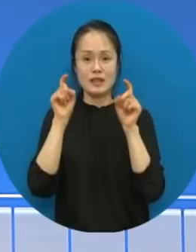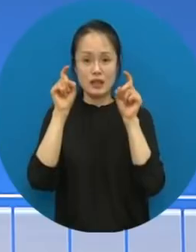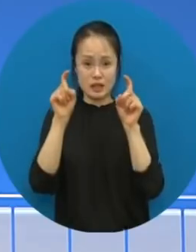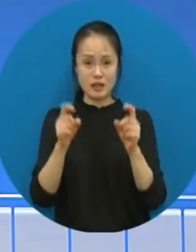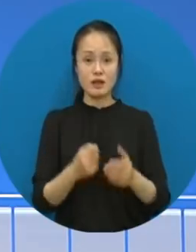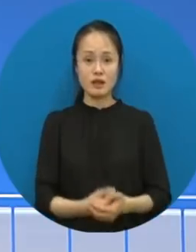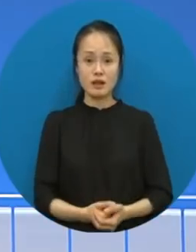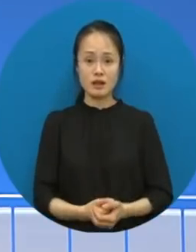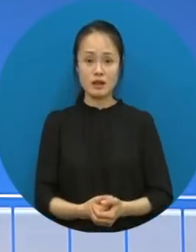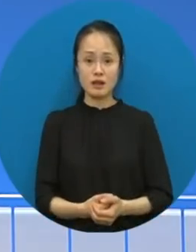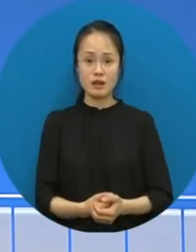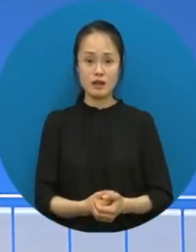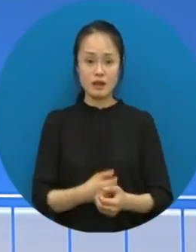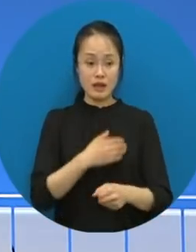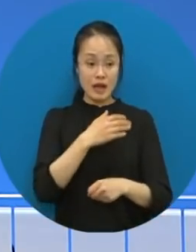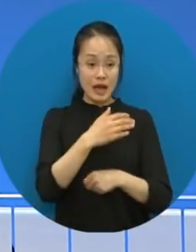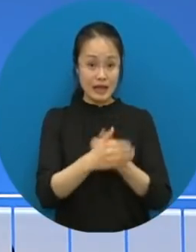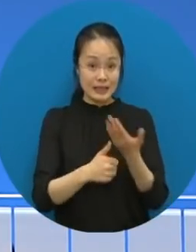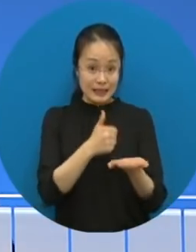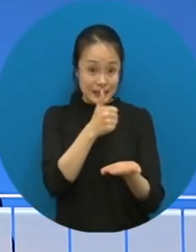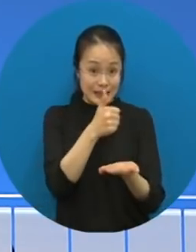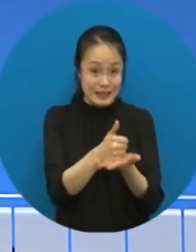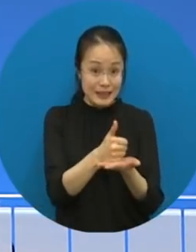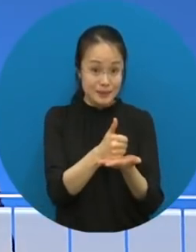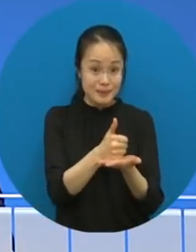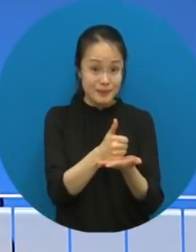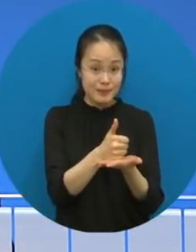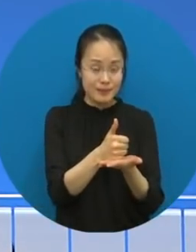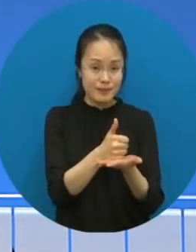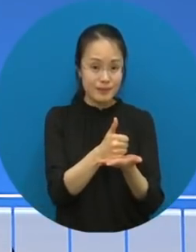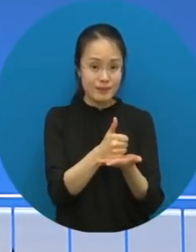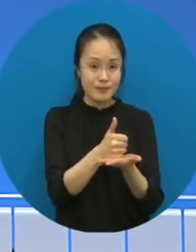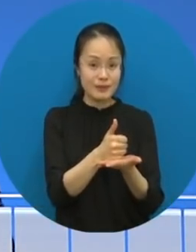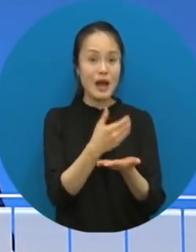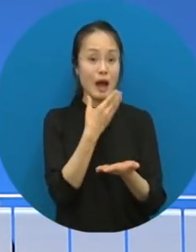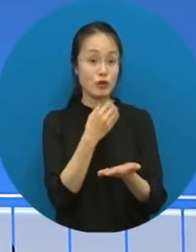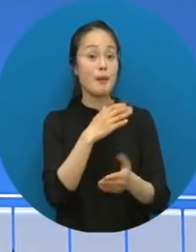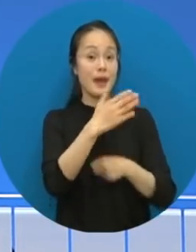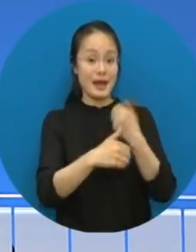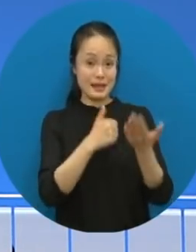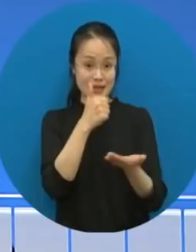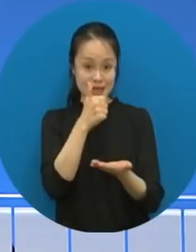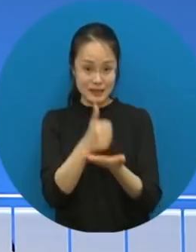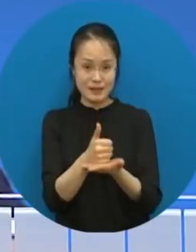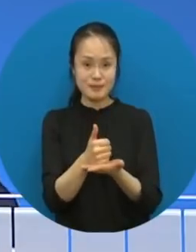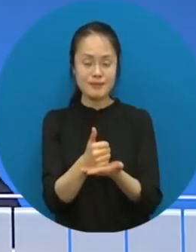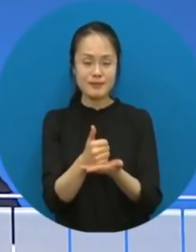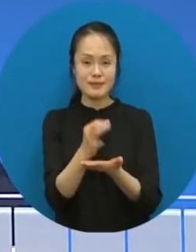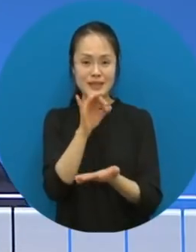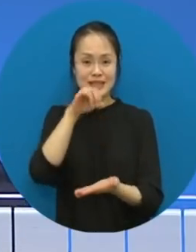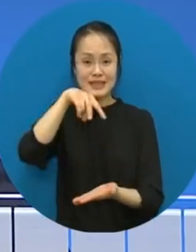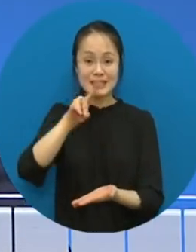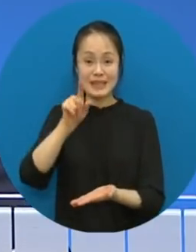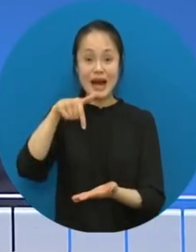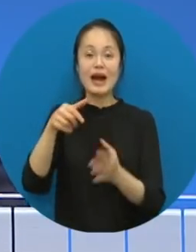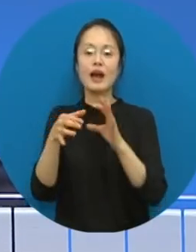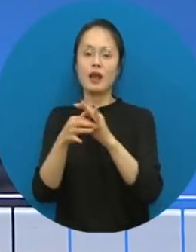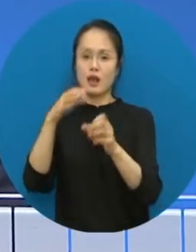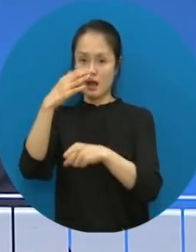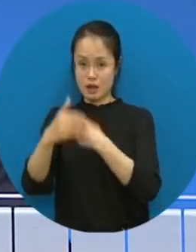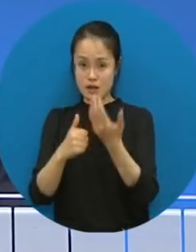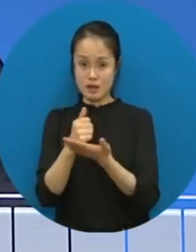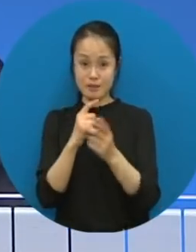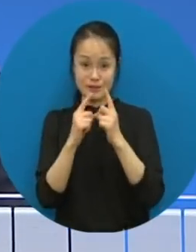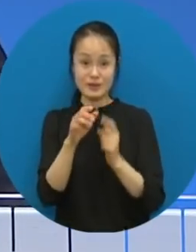하나님이 아브라함의 하나님이요 이삭의 하나님이라고 말씀하지 않으셨습니까? 그러면서 뭐라고 하셨어요? 출애굽기에 뭐라고